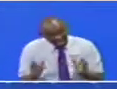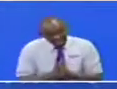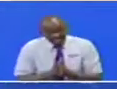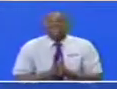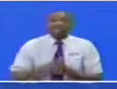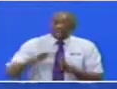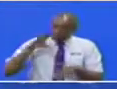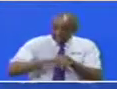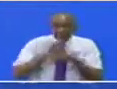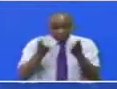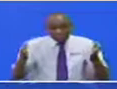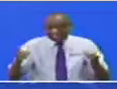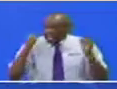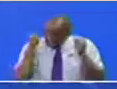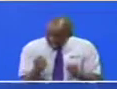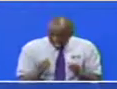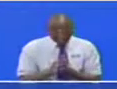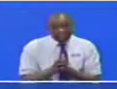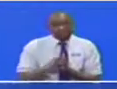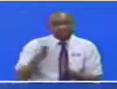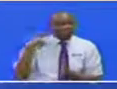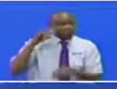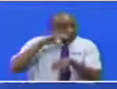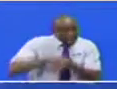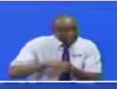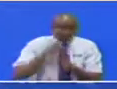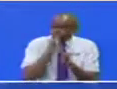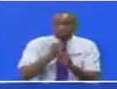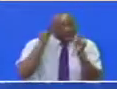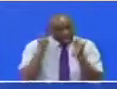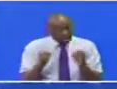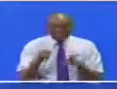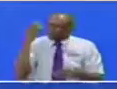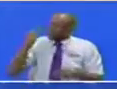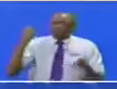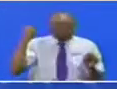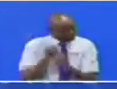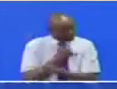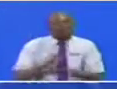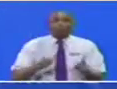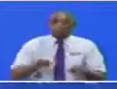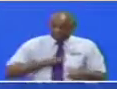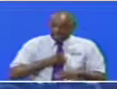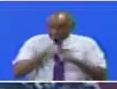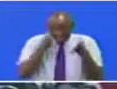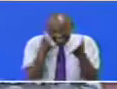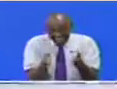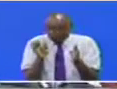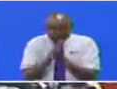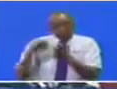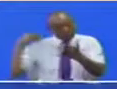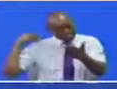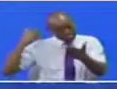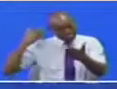ya kurithi, iwe ni nafasi ya kupata kazi, yote ilikuwa ngumu sana. Lakini vile sasa tunaanza